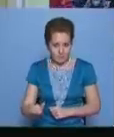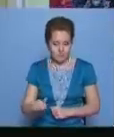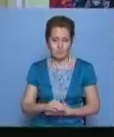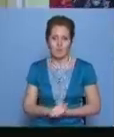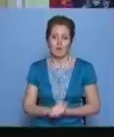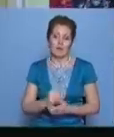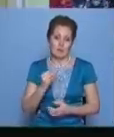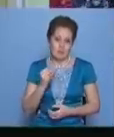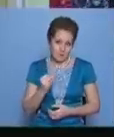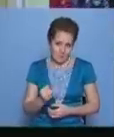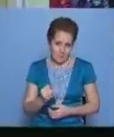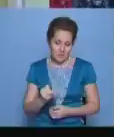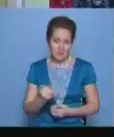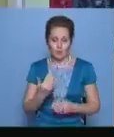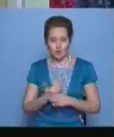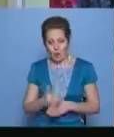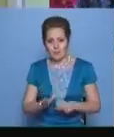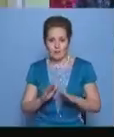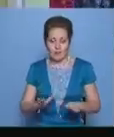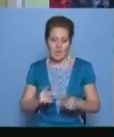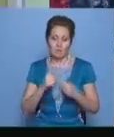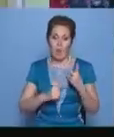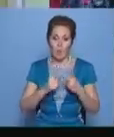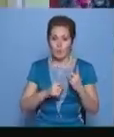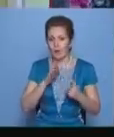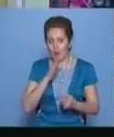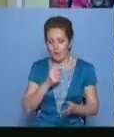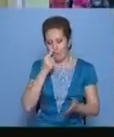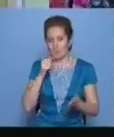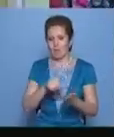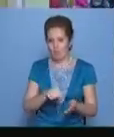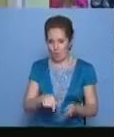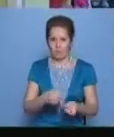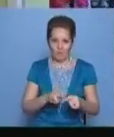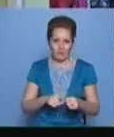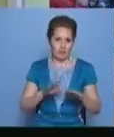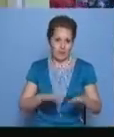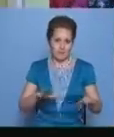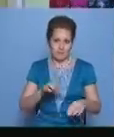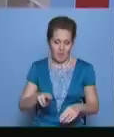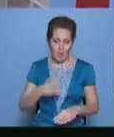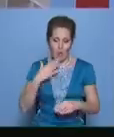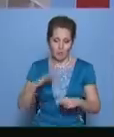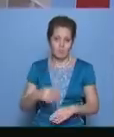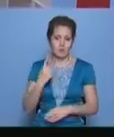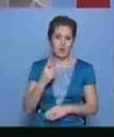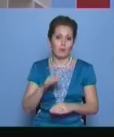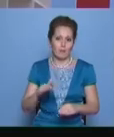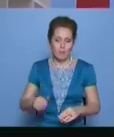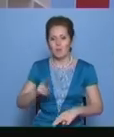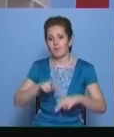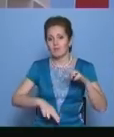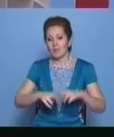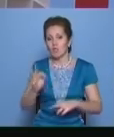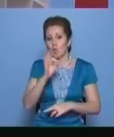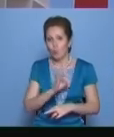И, конечно же, часть детей с 1,5-3 лет попадают также в этот детский сад. Остается порядка 100 детей у нас. Возводили с нуля и